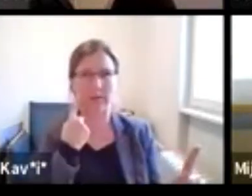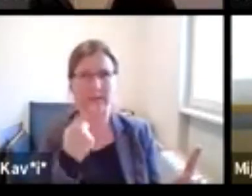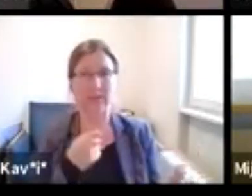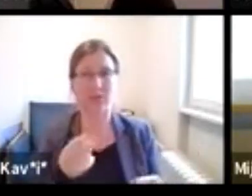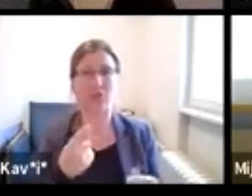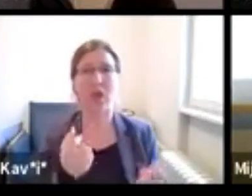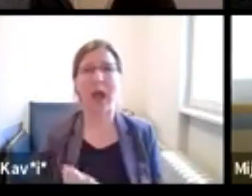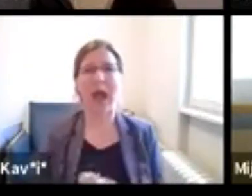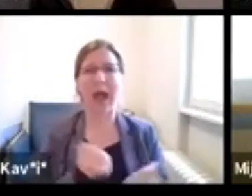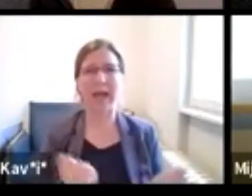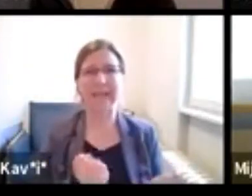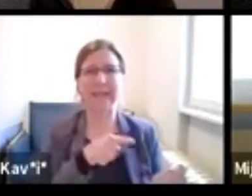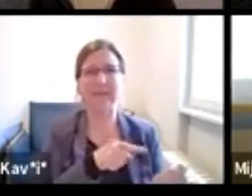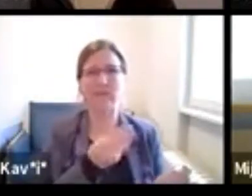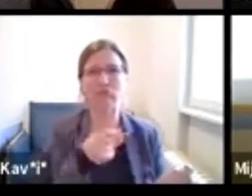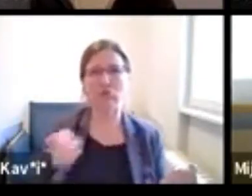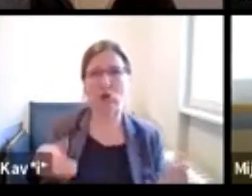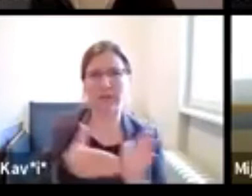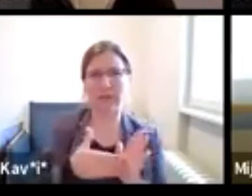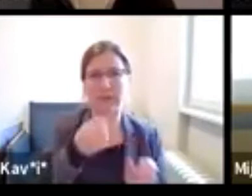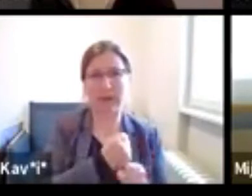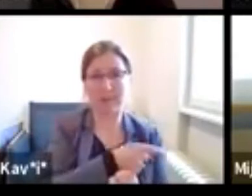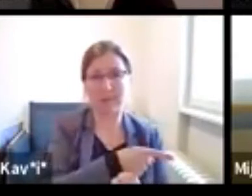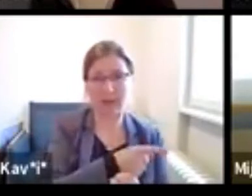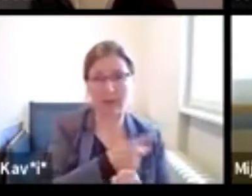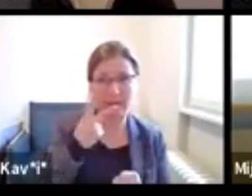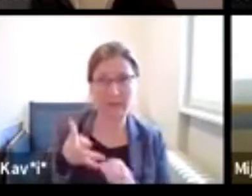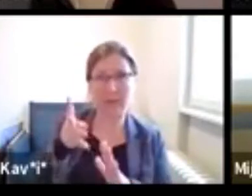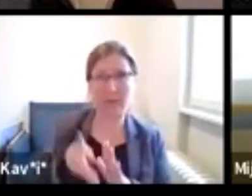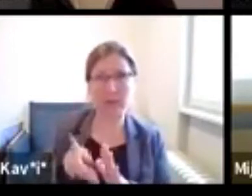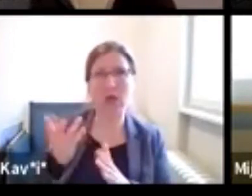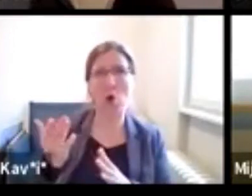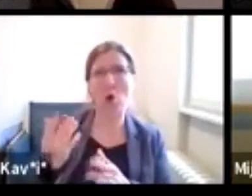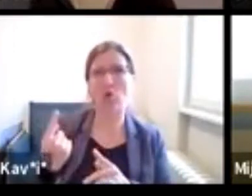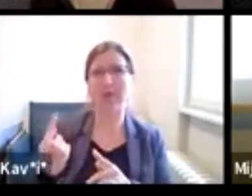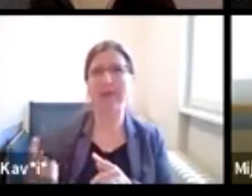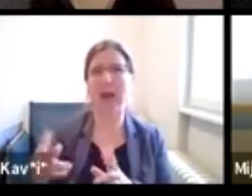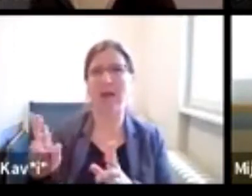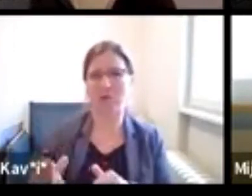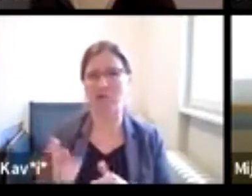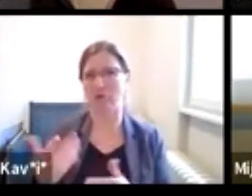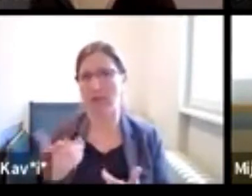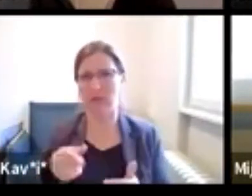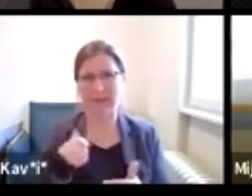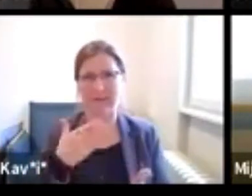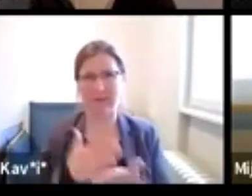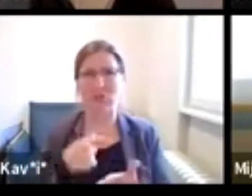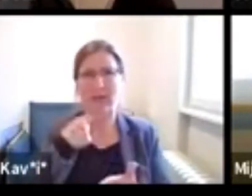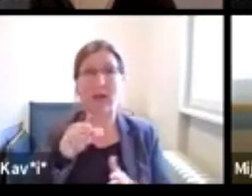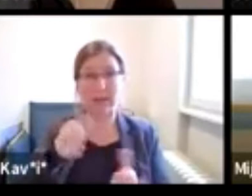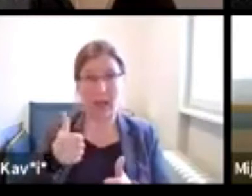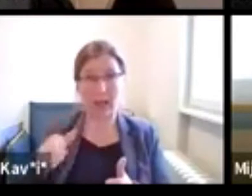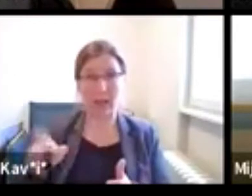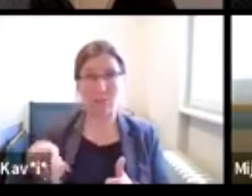aktivnosti koje osoba treba izvršiti, kao na primjer, kao što sam rekla, pripravljanje hrane ili dosezanje nekakvog